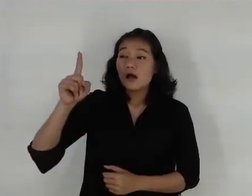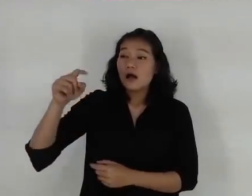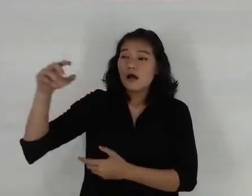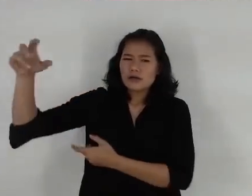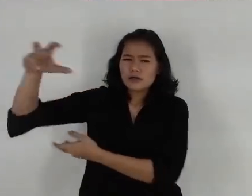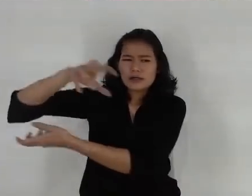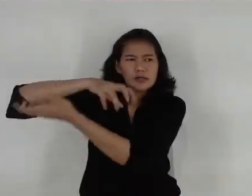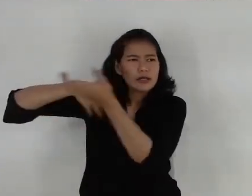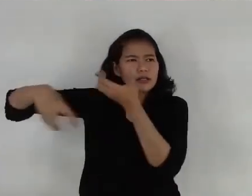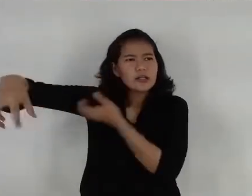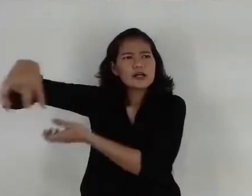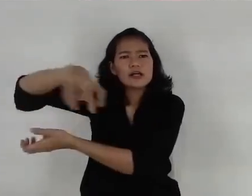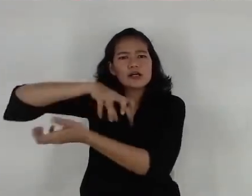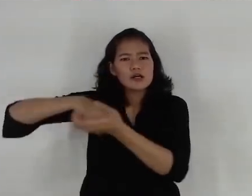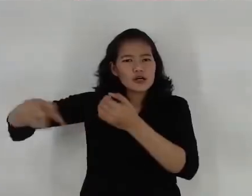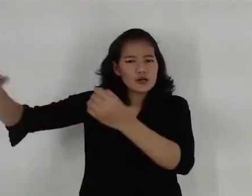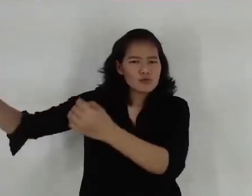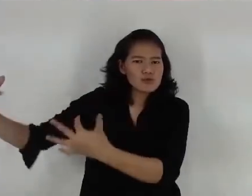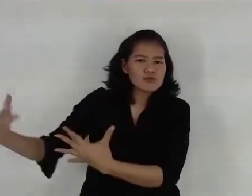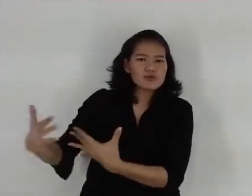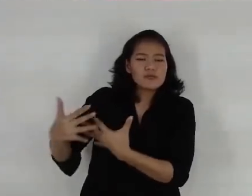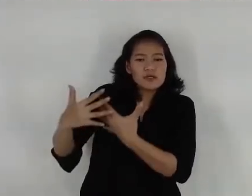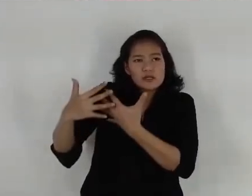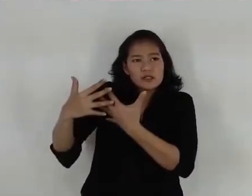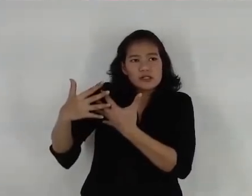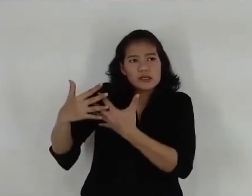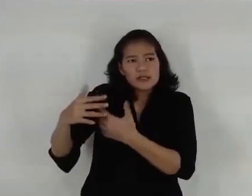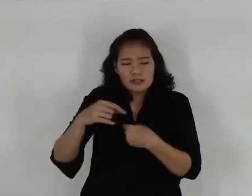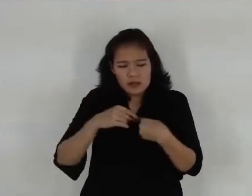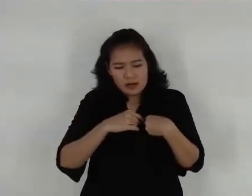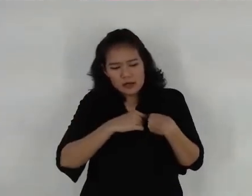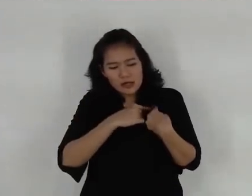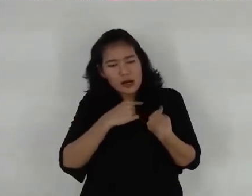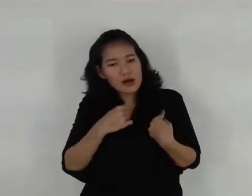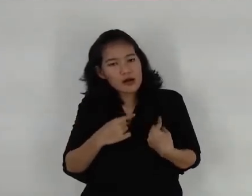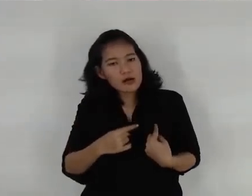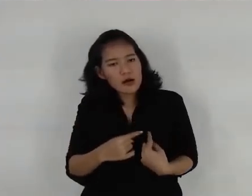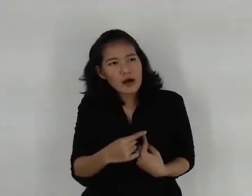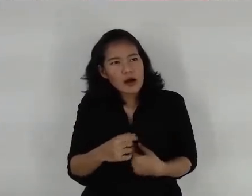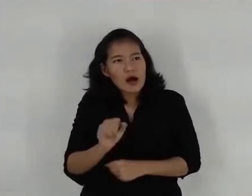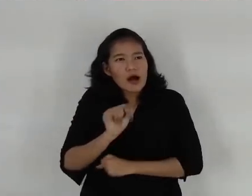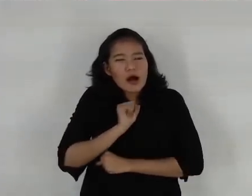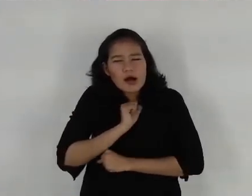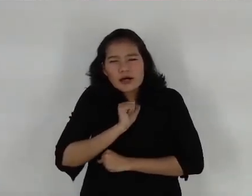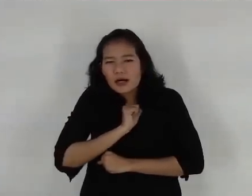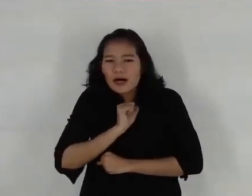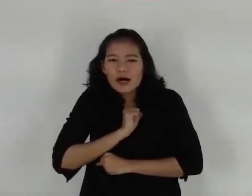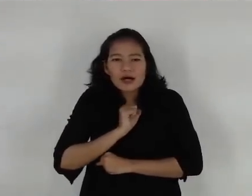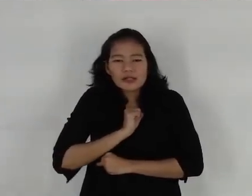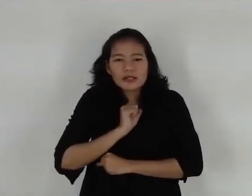bro Windu imut menyerah